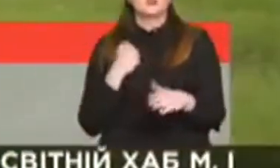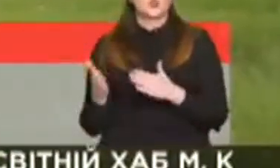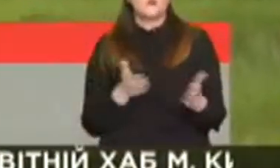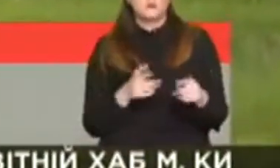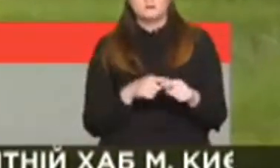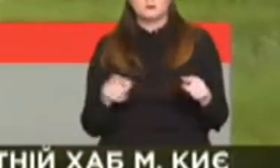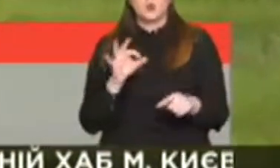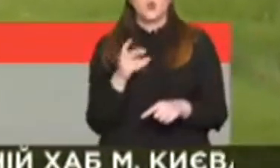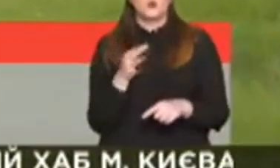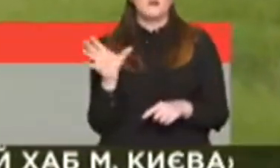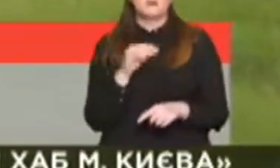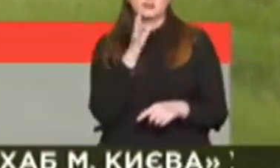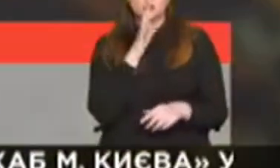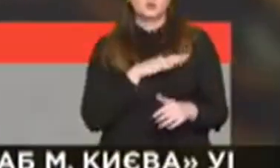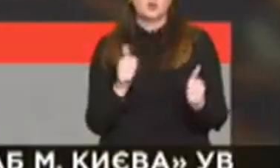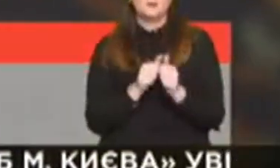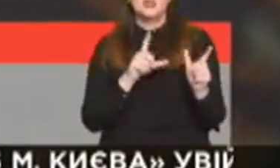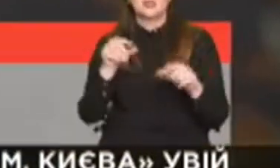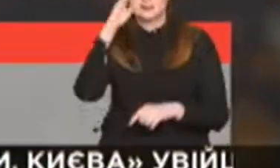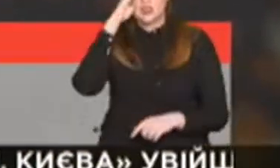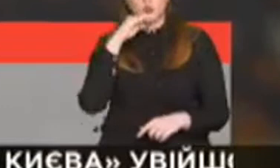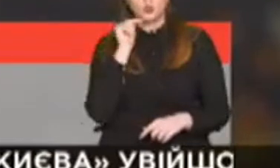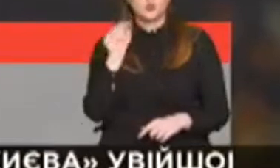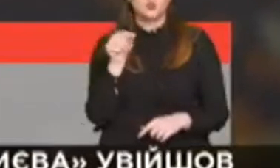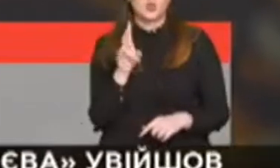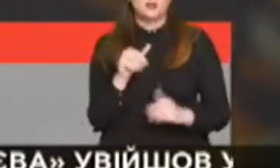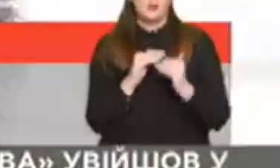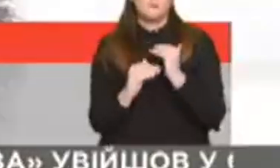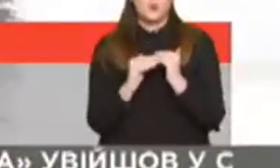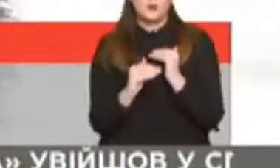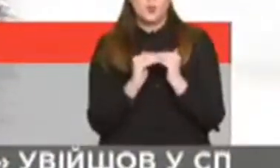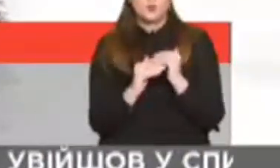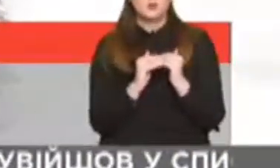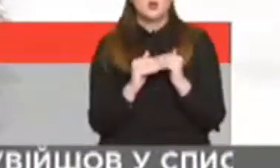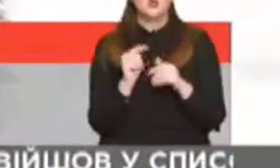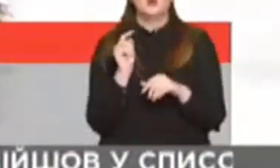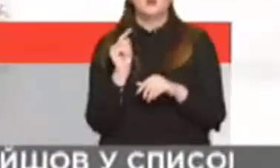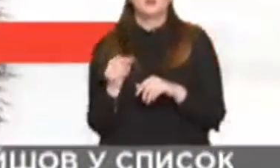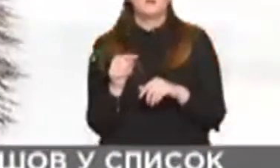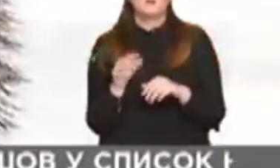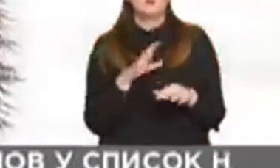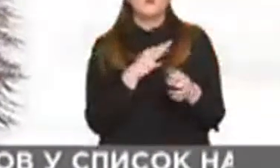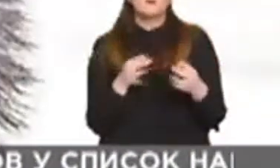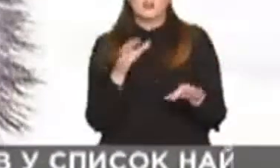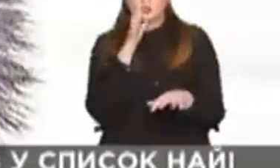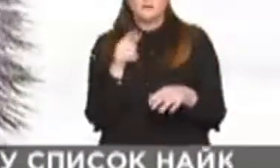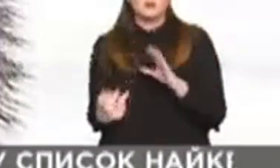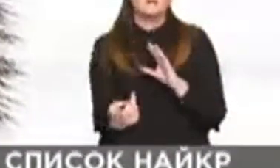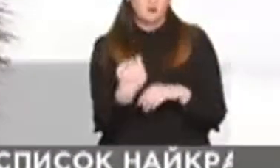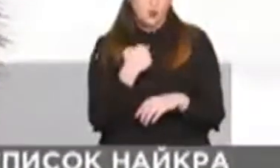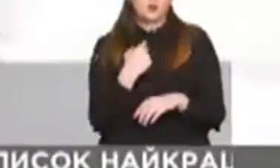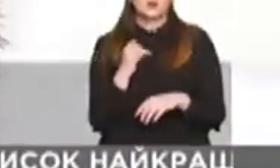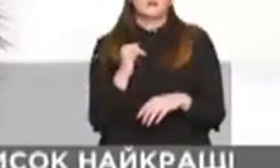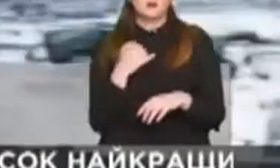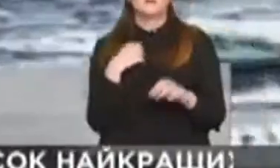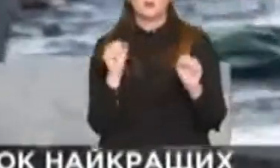підготовка, Оля весь час була поруч. Їздила до тата туди на полігон, де в нього там було, ну, вільний час, він до мене виходив, і